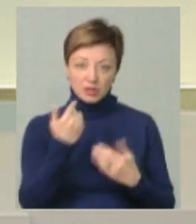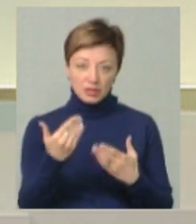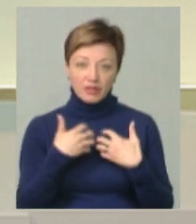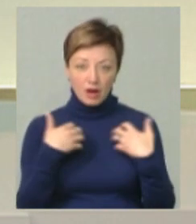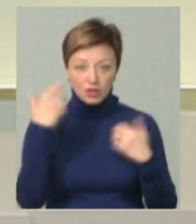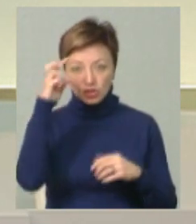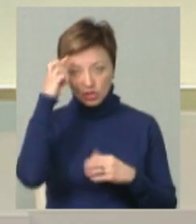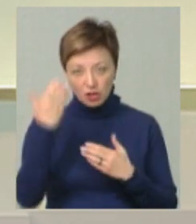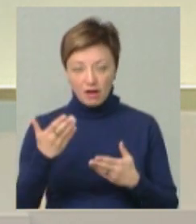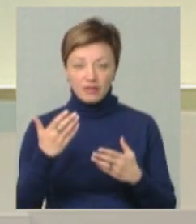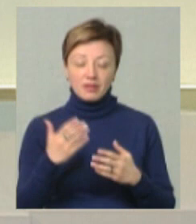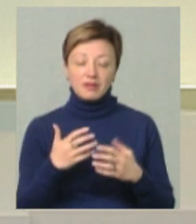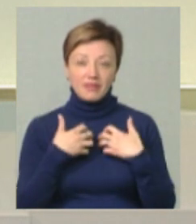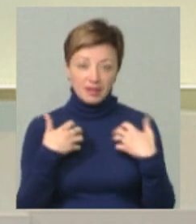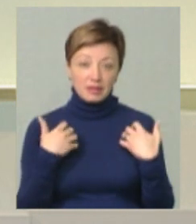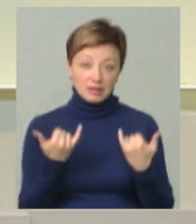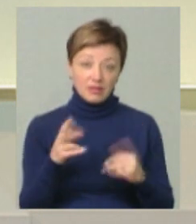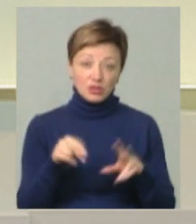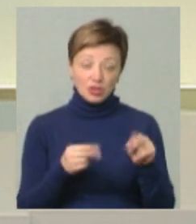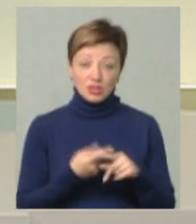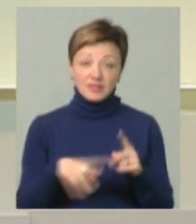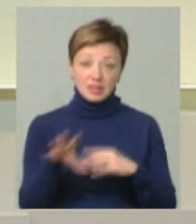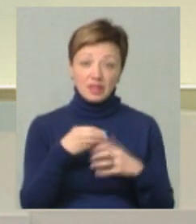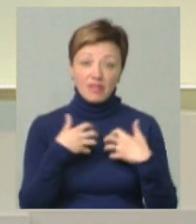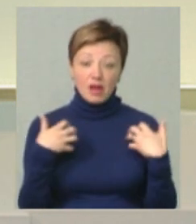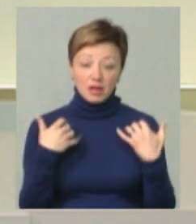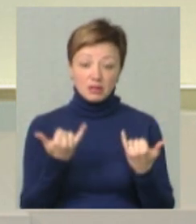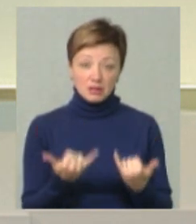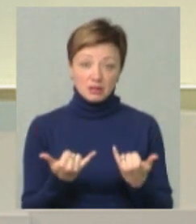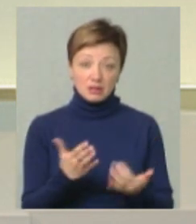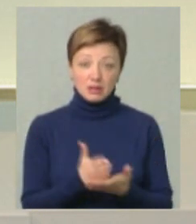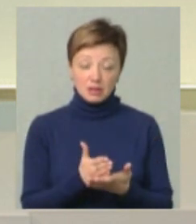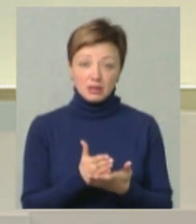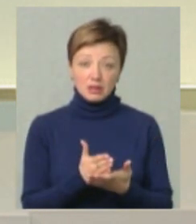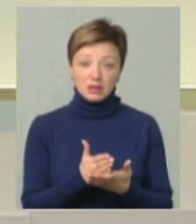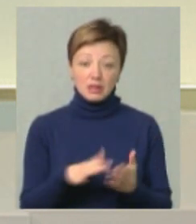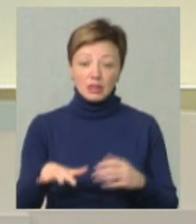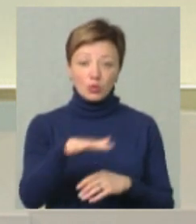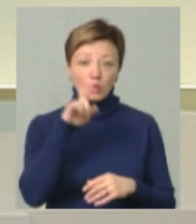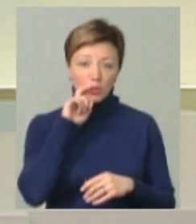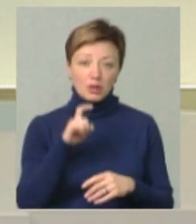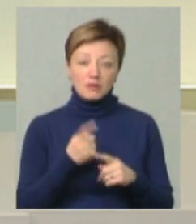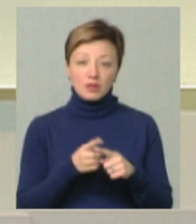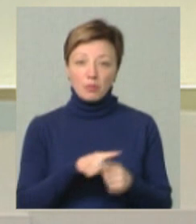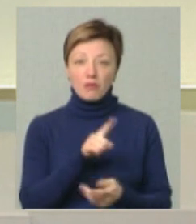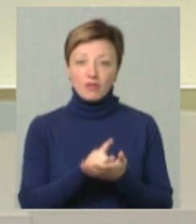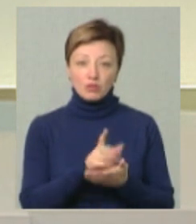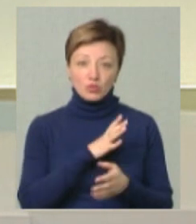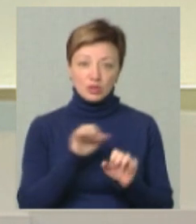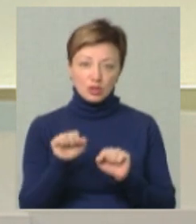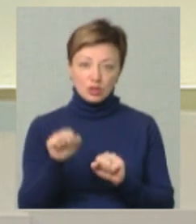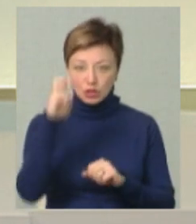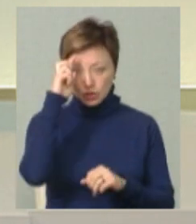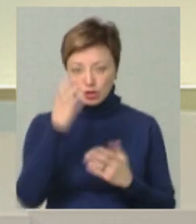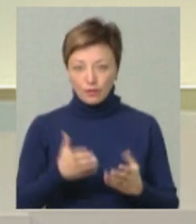це державна, можна сказати. В даний час я рахую, що всі тварини, які знаходяться на території України, вони повинні бути